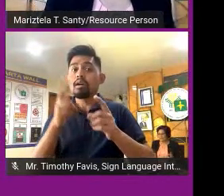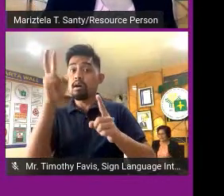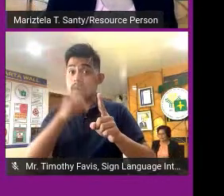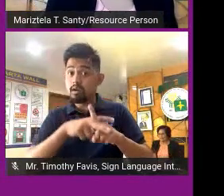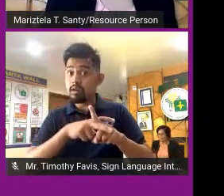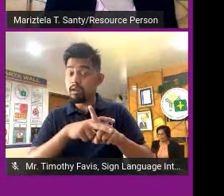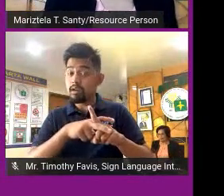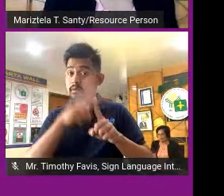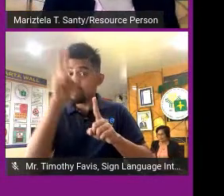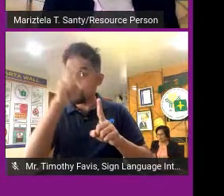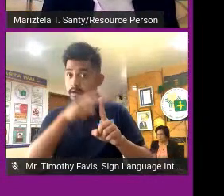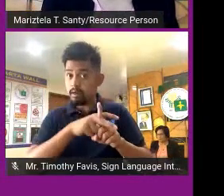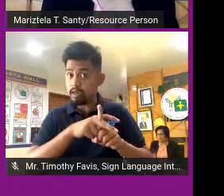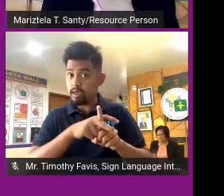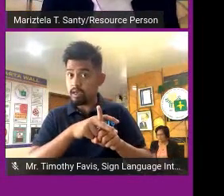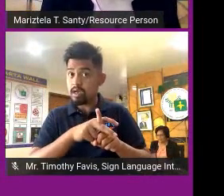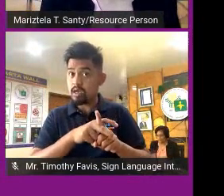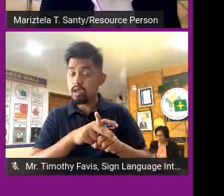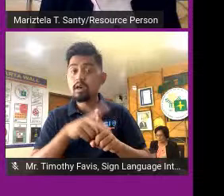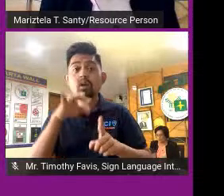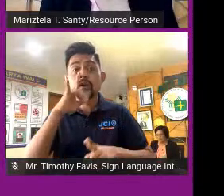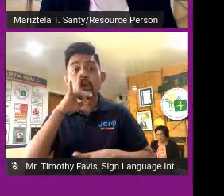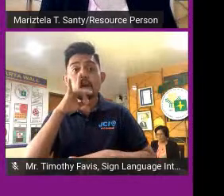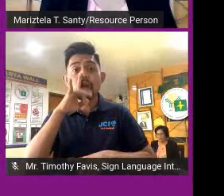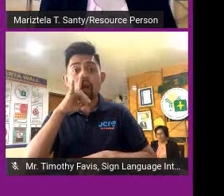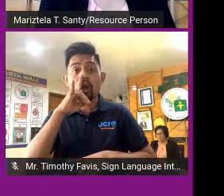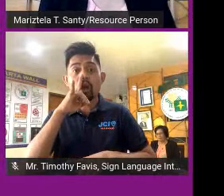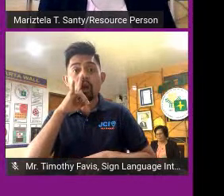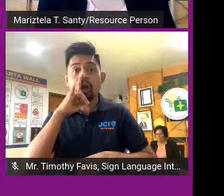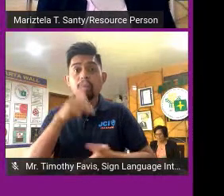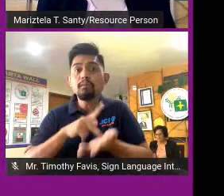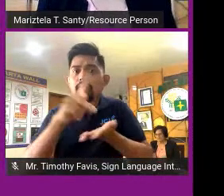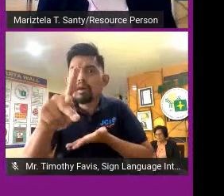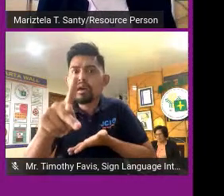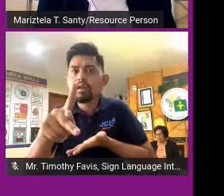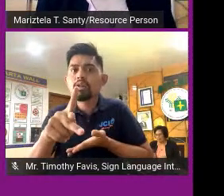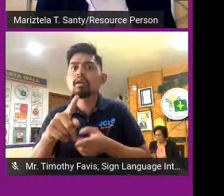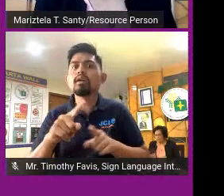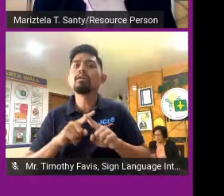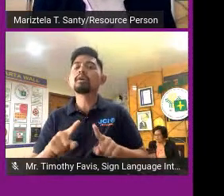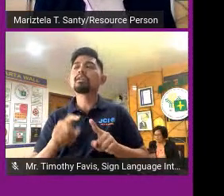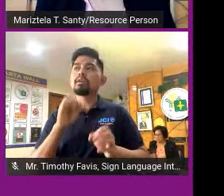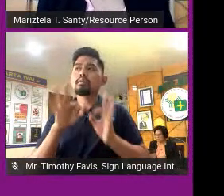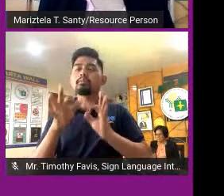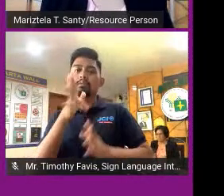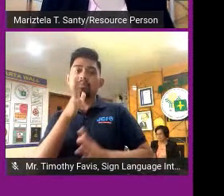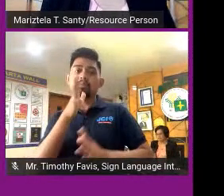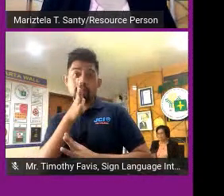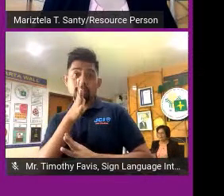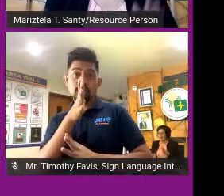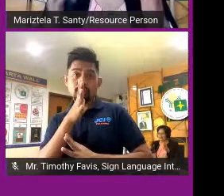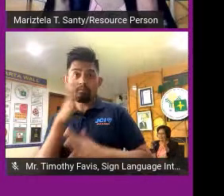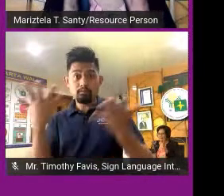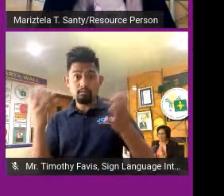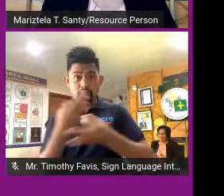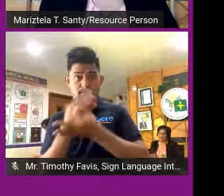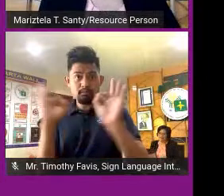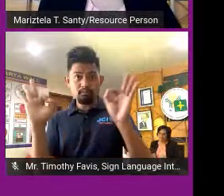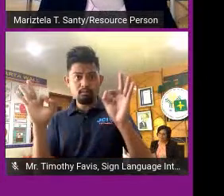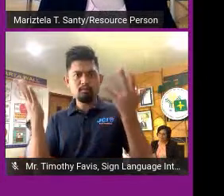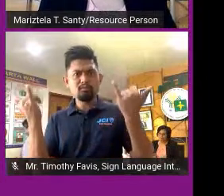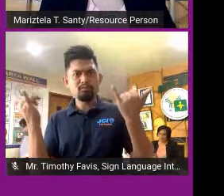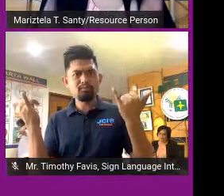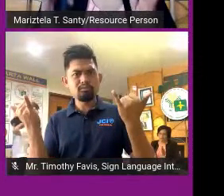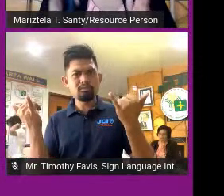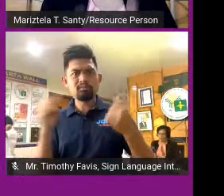So, that is an example. Women's work not valued. Women boxed and male-oriented jobs. May